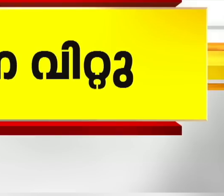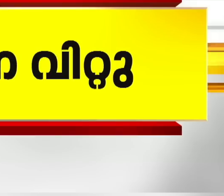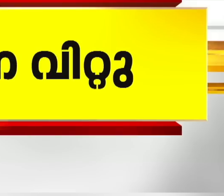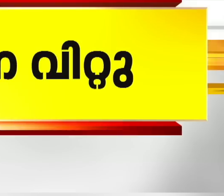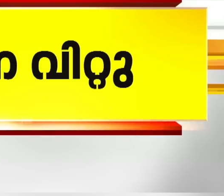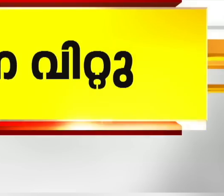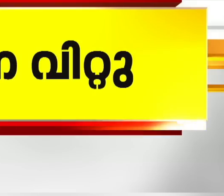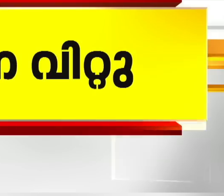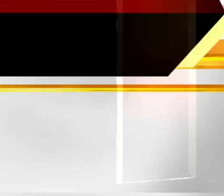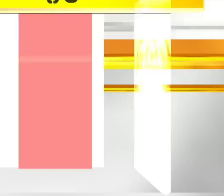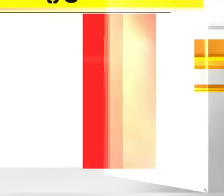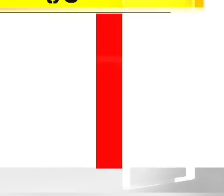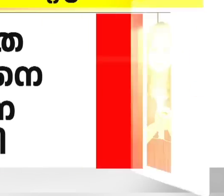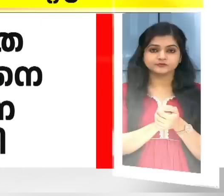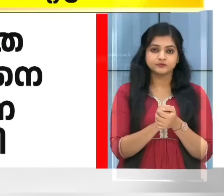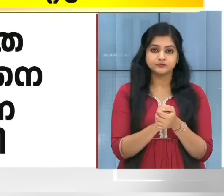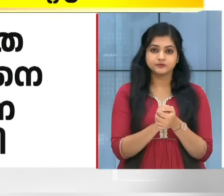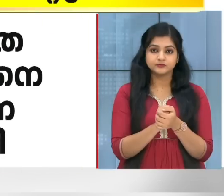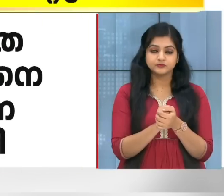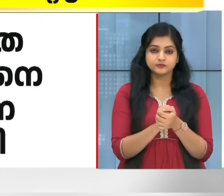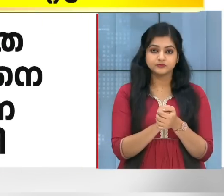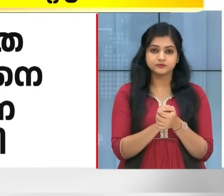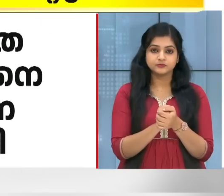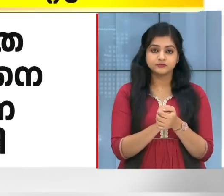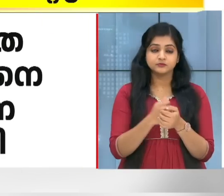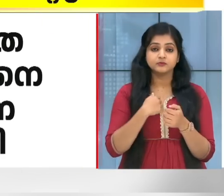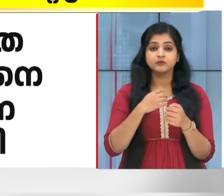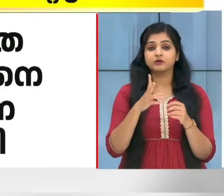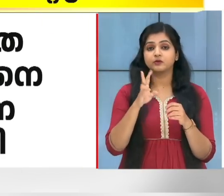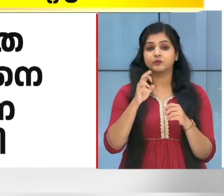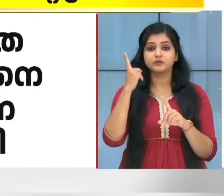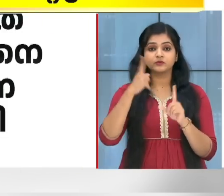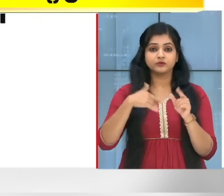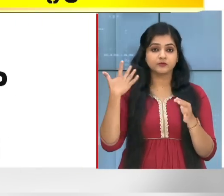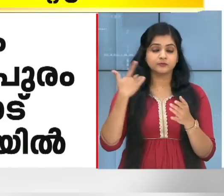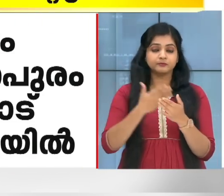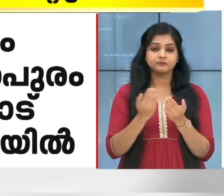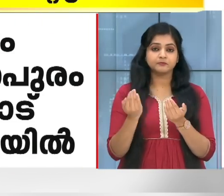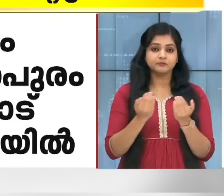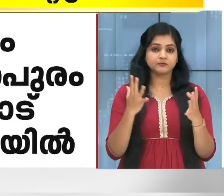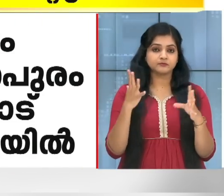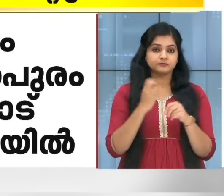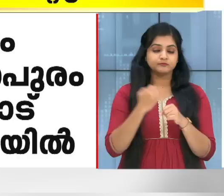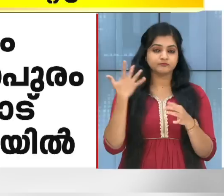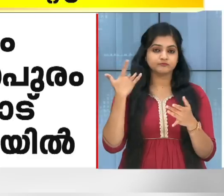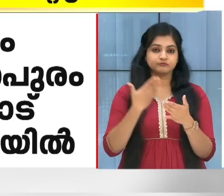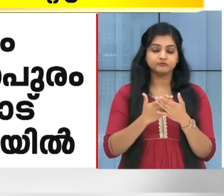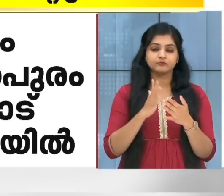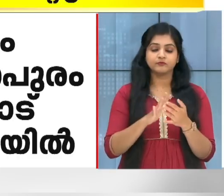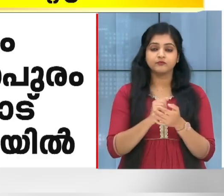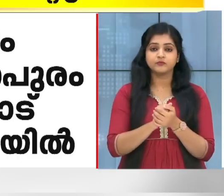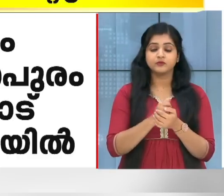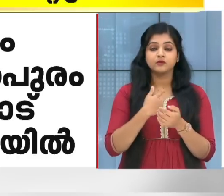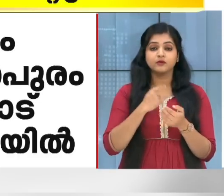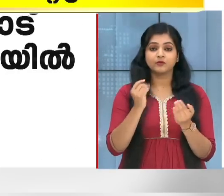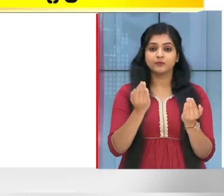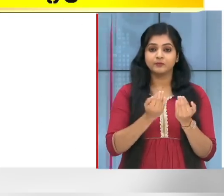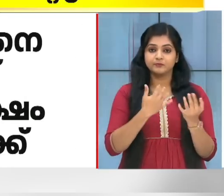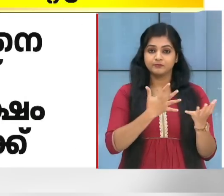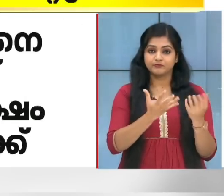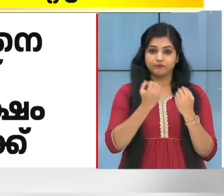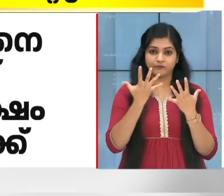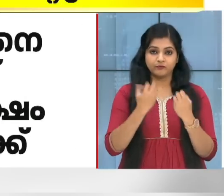മക്കളില്ലായിരുന്നു, അങ്ങനെ 10-20 വർഷങ്ങളെ മക്കളില്ല. അങ്ങനെ ഞാൻ ഇതേപോലെ അമ്മ തൊട്ടിലെ കോരിക്കയപ്പോ എഴുതിയിട്ടായിരുന്നു, പക്ഷെ